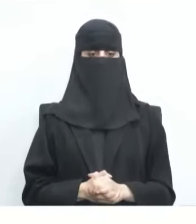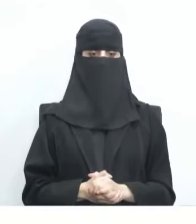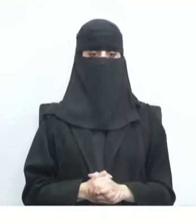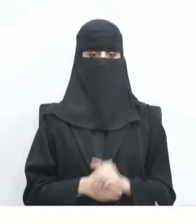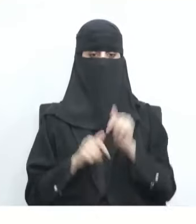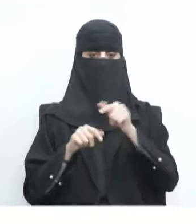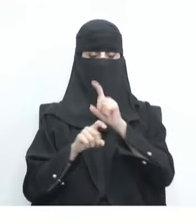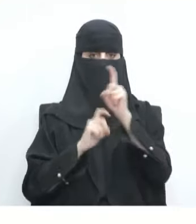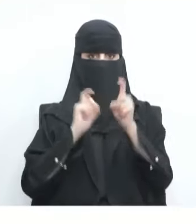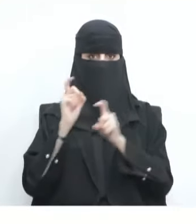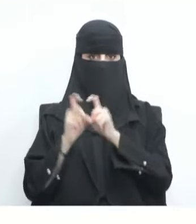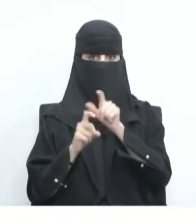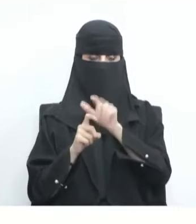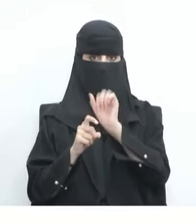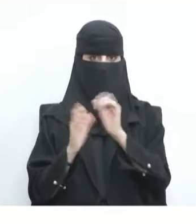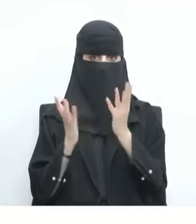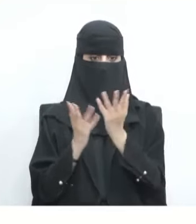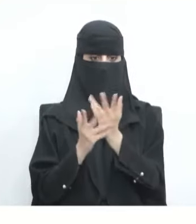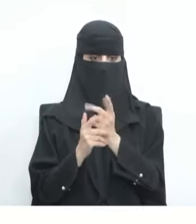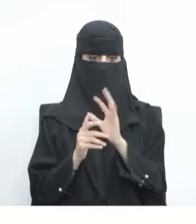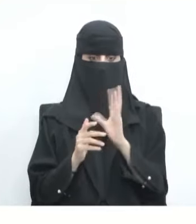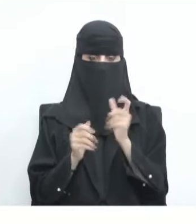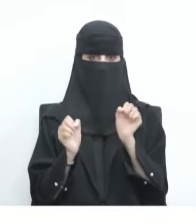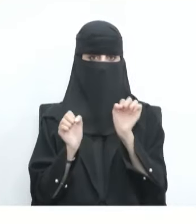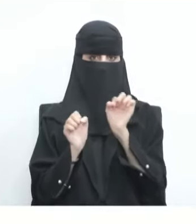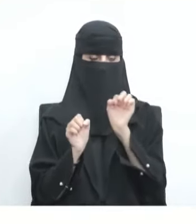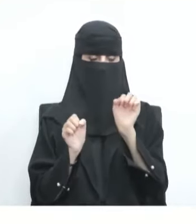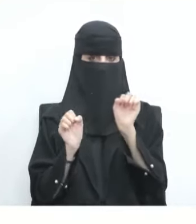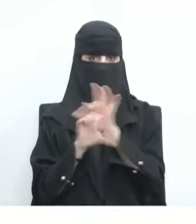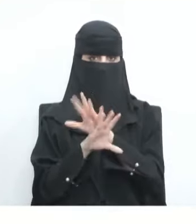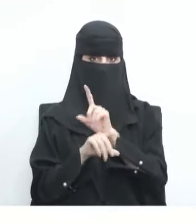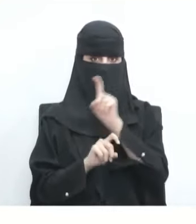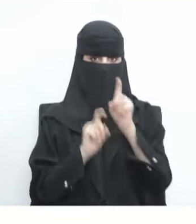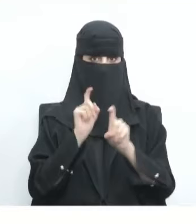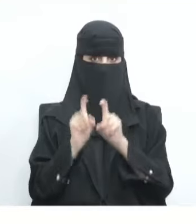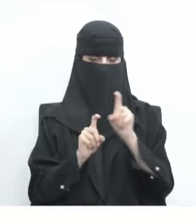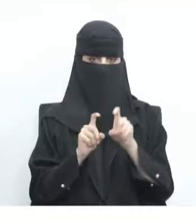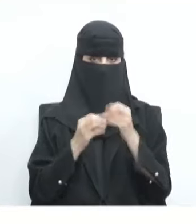الاسئله التي ستاتي عددها 15 سؤالا